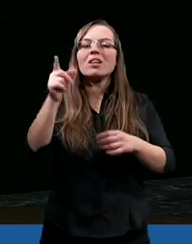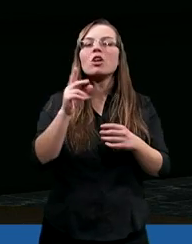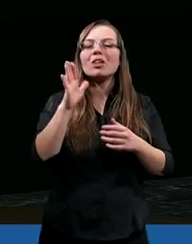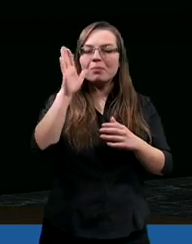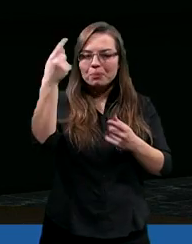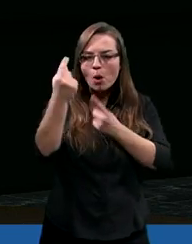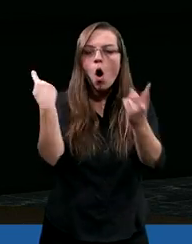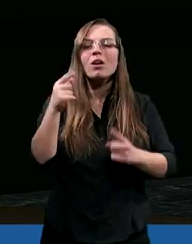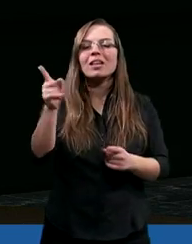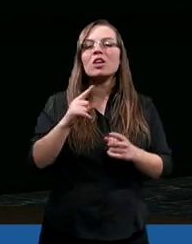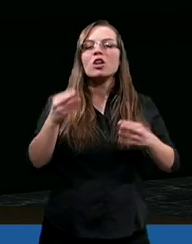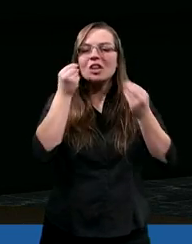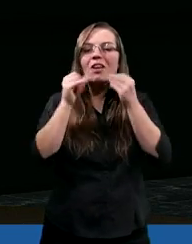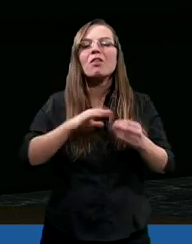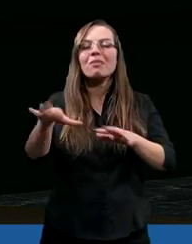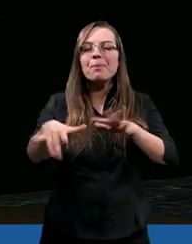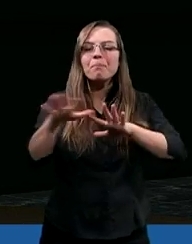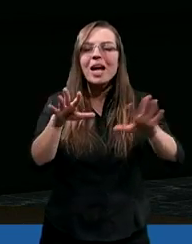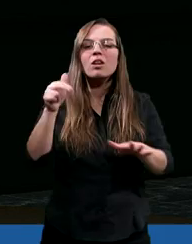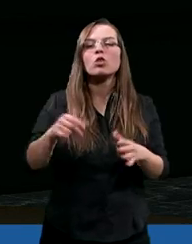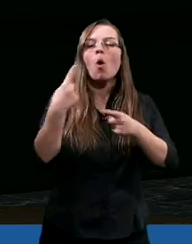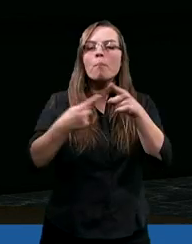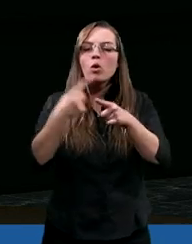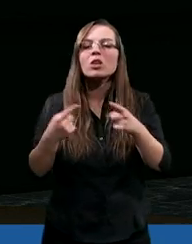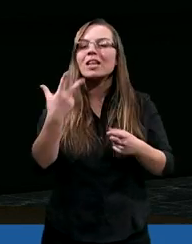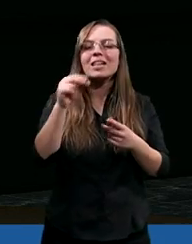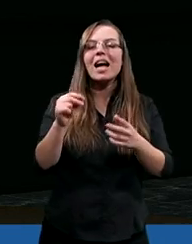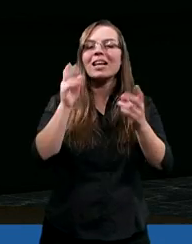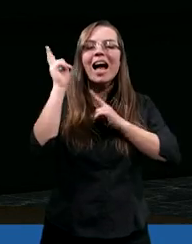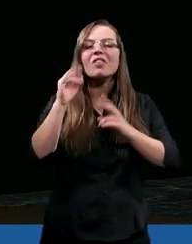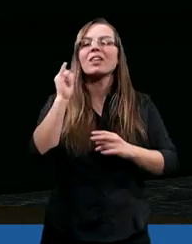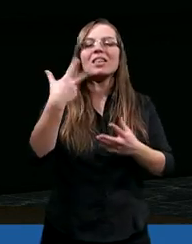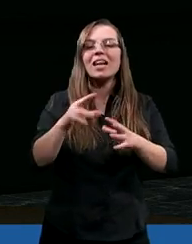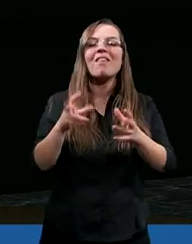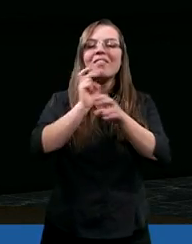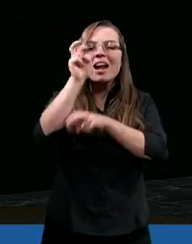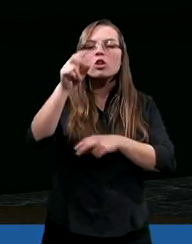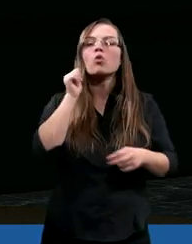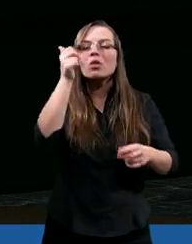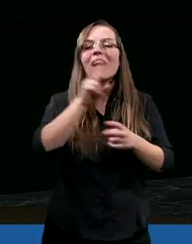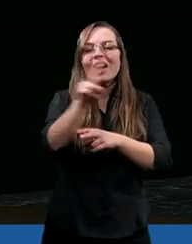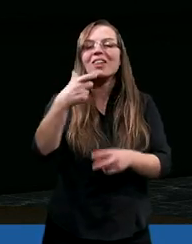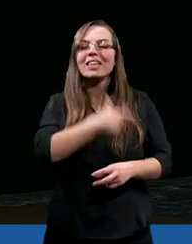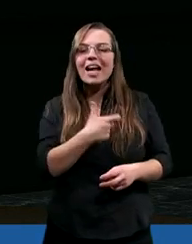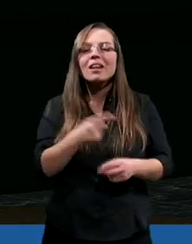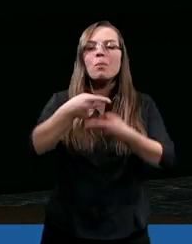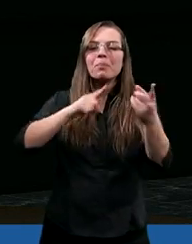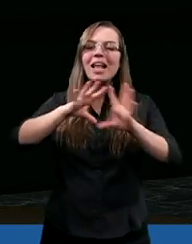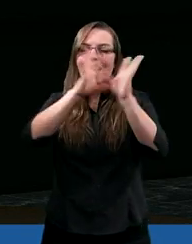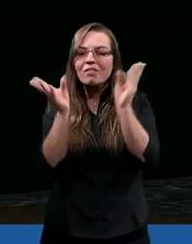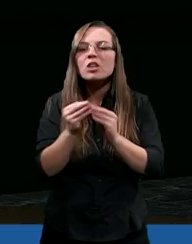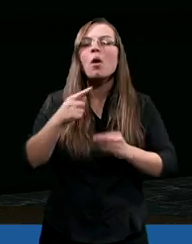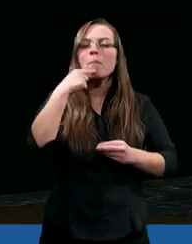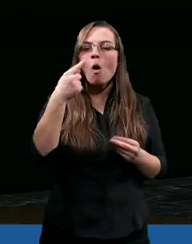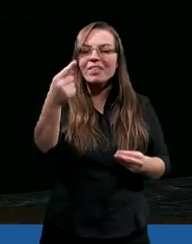pochodni, świecącej w ciemnym miejscu, dopóki dziennie zaświta i nie wzejdzie jutrzenka w waszych sercach. Przede wszystkim